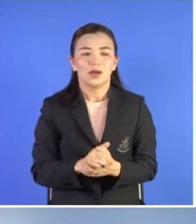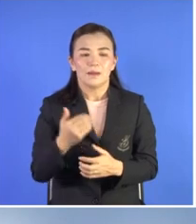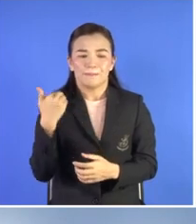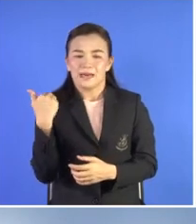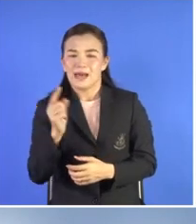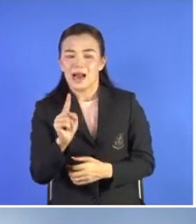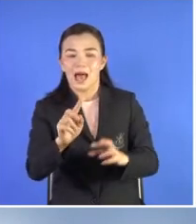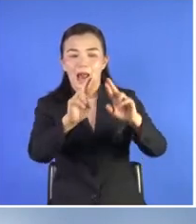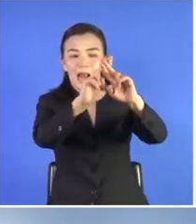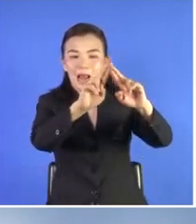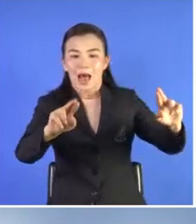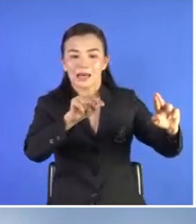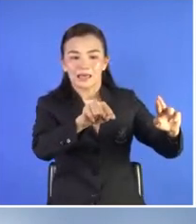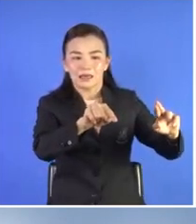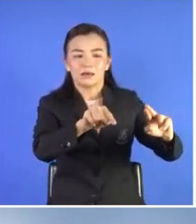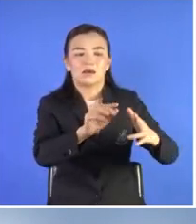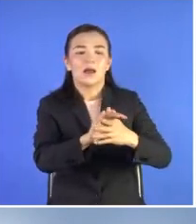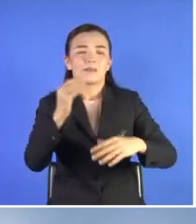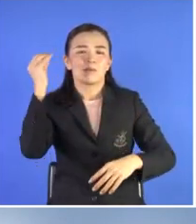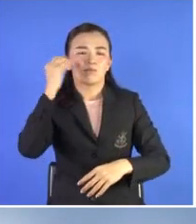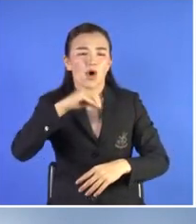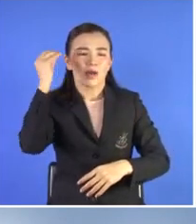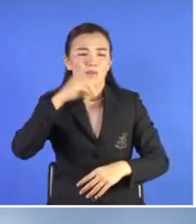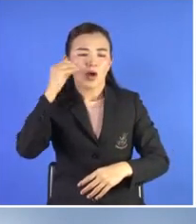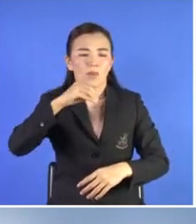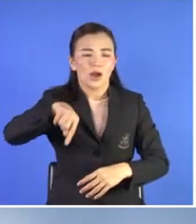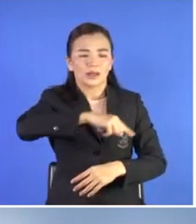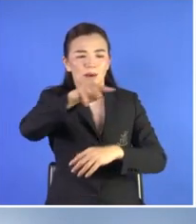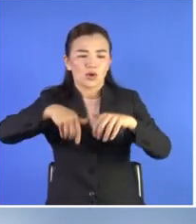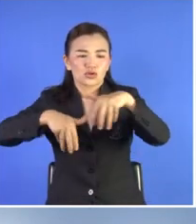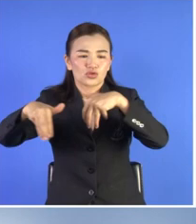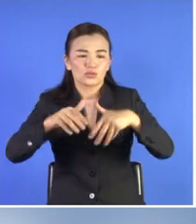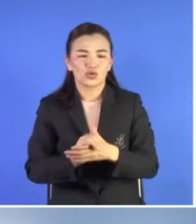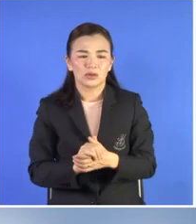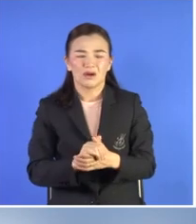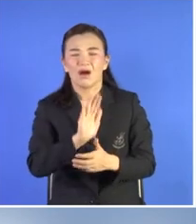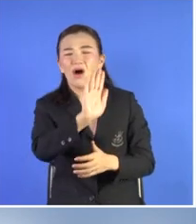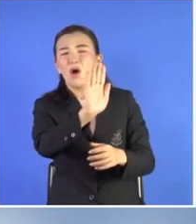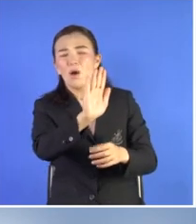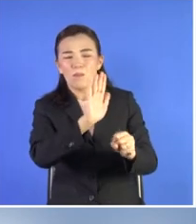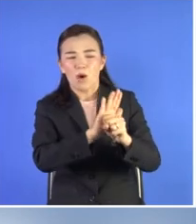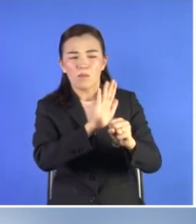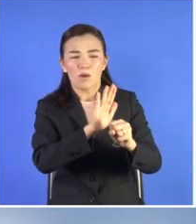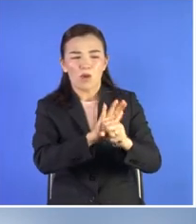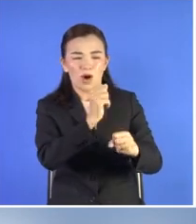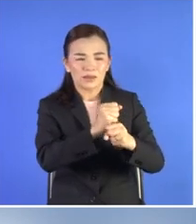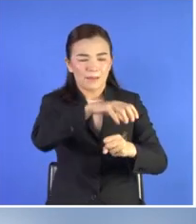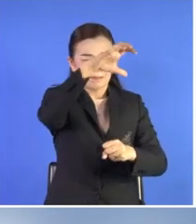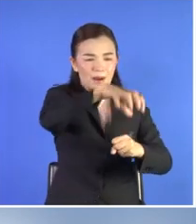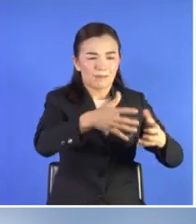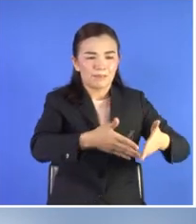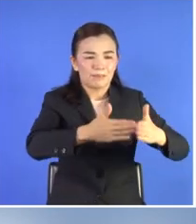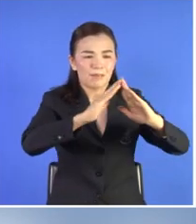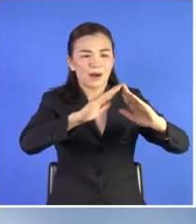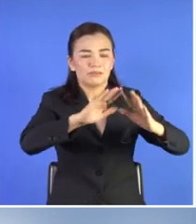ร้านเนี้ยโรงงานเนี้ยเกิดอุบัติเหตุบ่อยมากชาวบ้านเนี่ยในพื้นที่เขาบอกว่าเขาจะไม่ให้ทำอาชีพนี้อีกแล้วนะคะคือไม่ให้ตั้งโรงงานแล้วส่วนเบื้